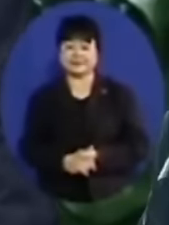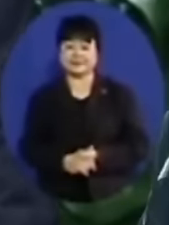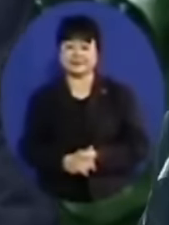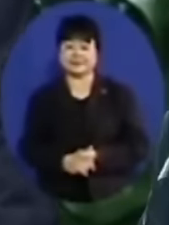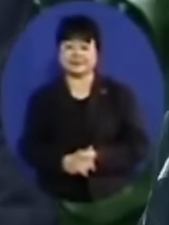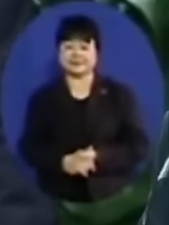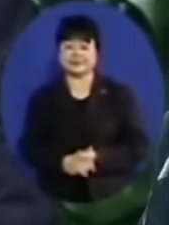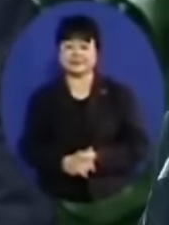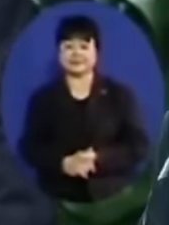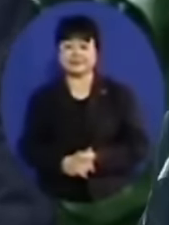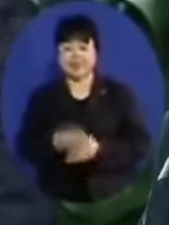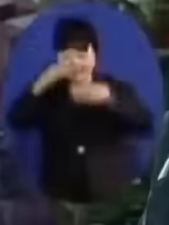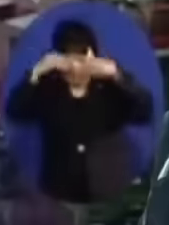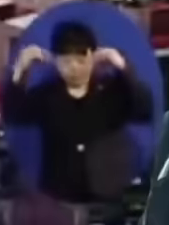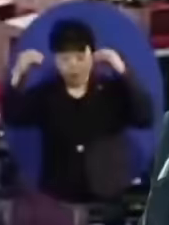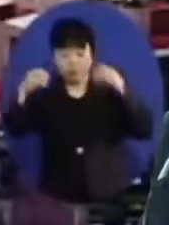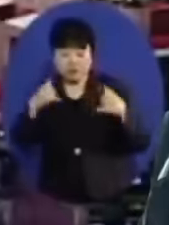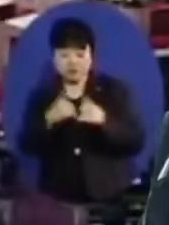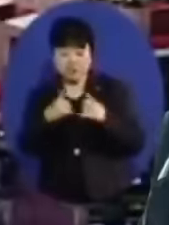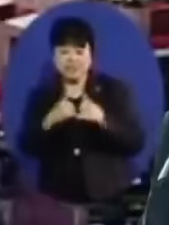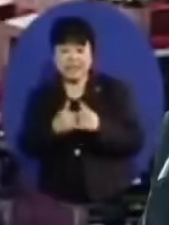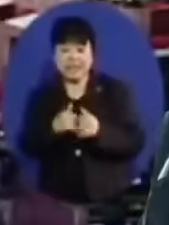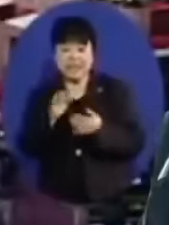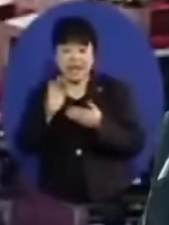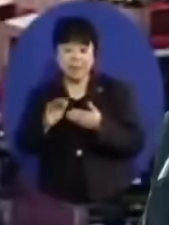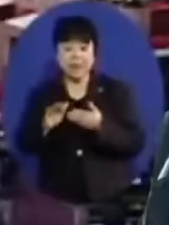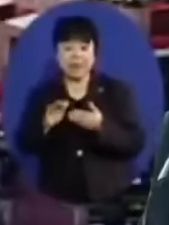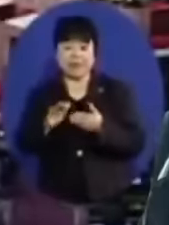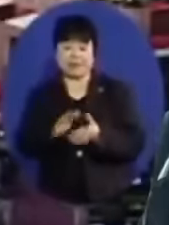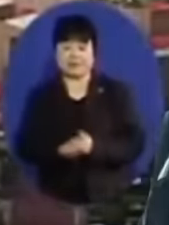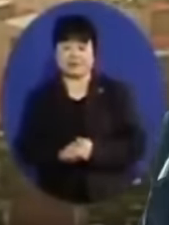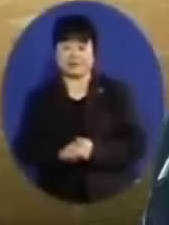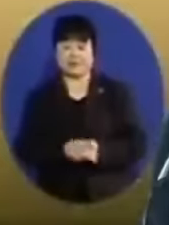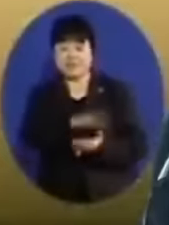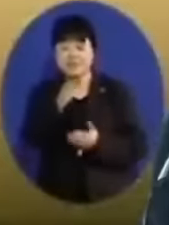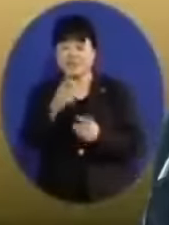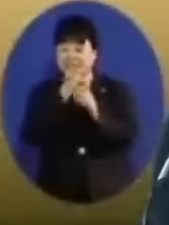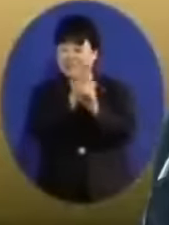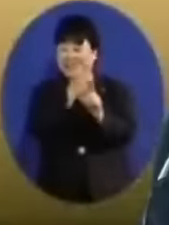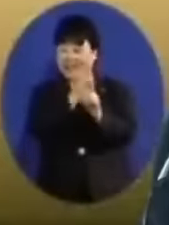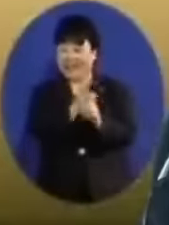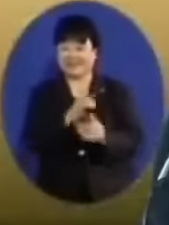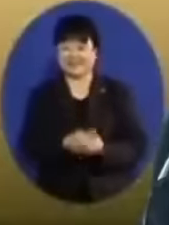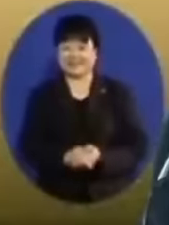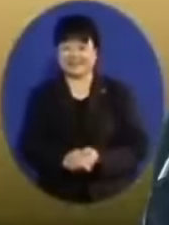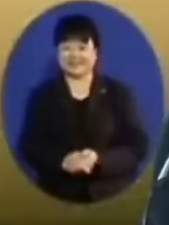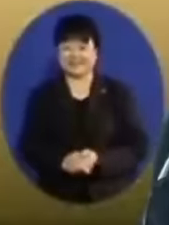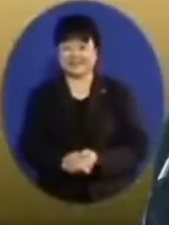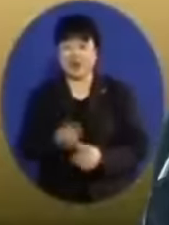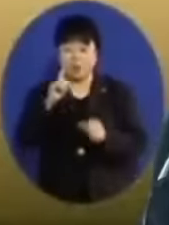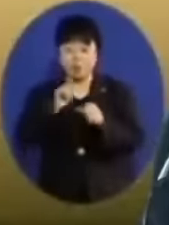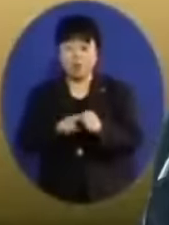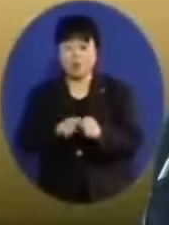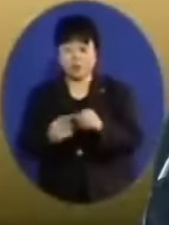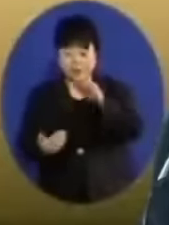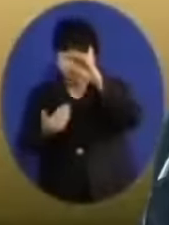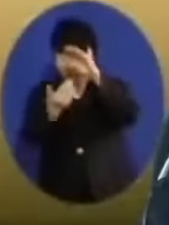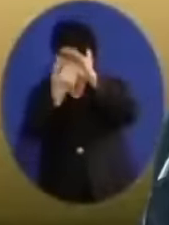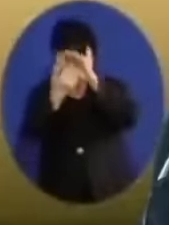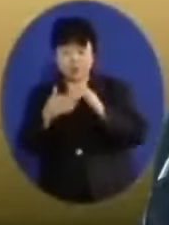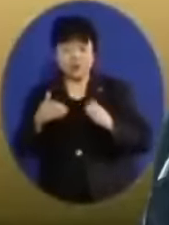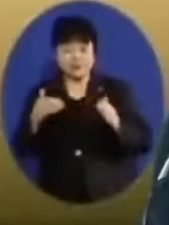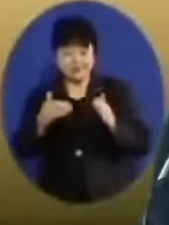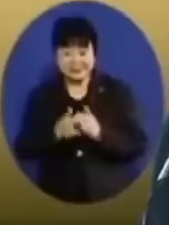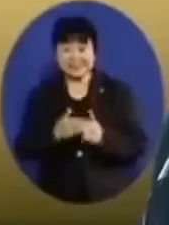황제 나폴레옹도 전투를 앞두고 늘 이렇게 말했습니다. 전쟁에서 우리는 이미 이겨놓았다. 목표 달성은 이미 텐트